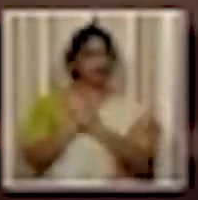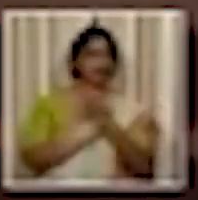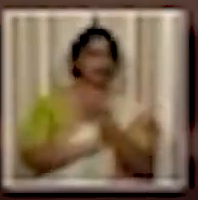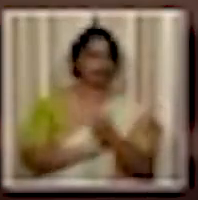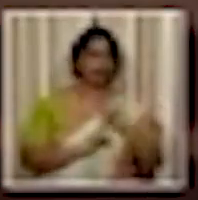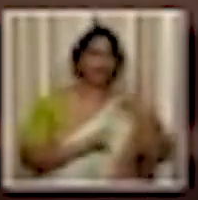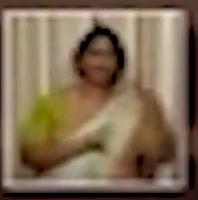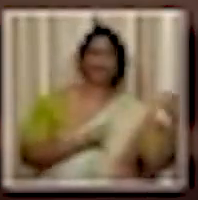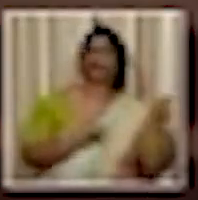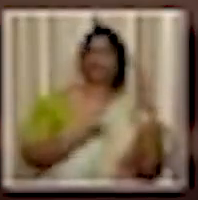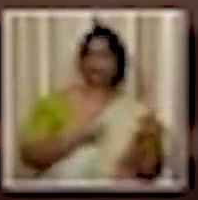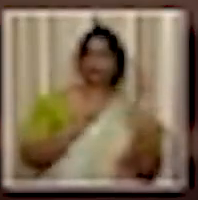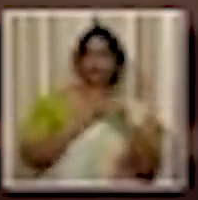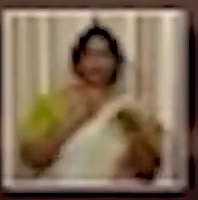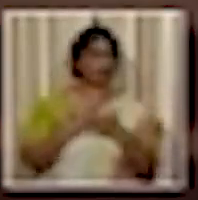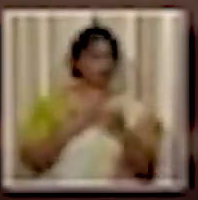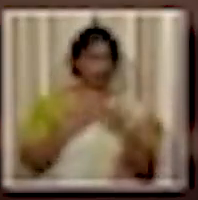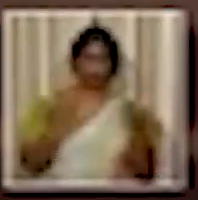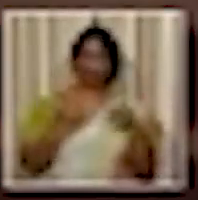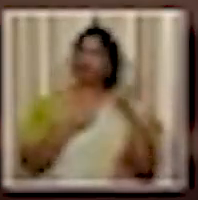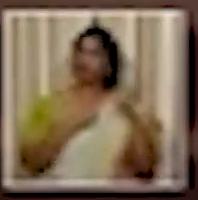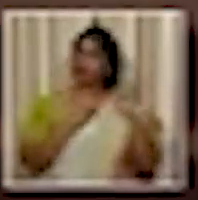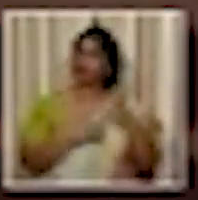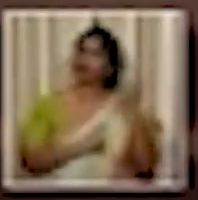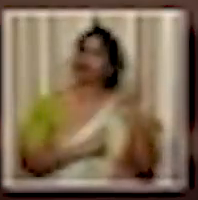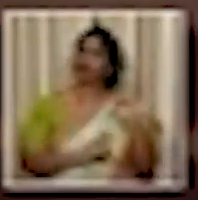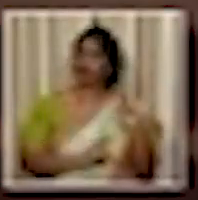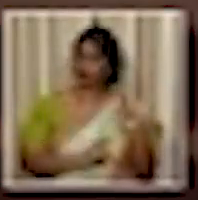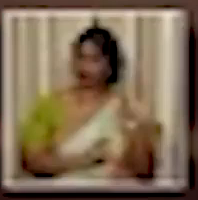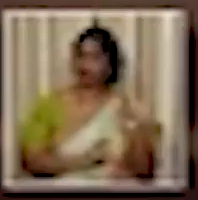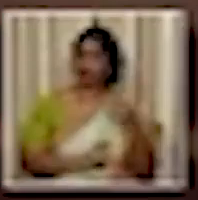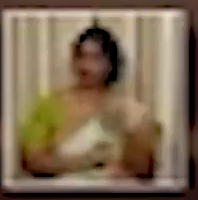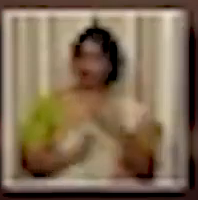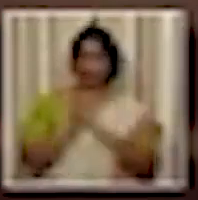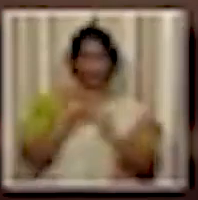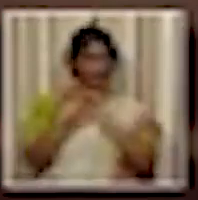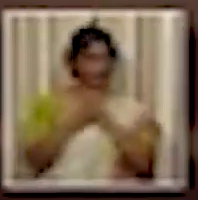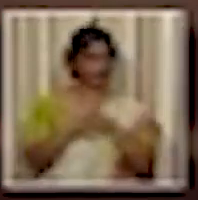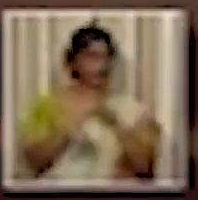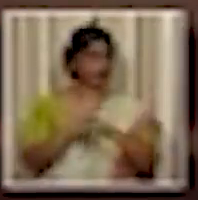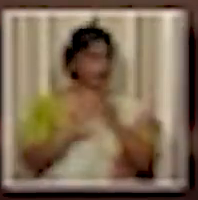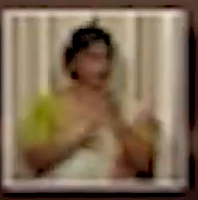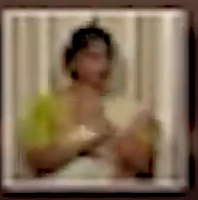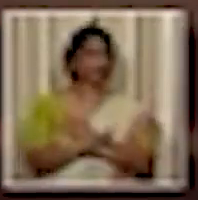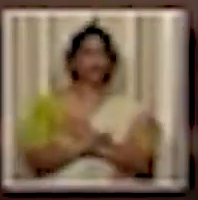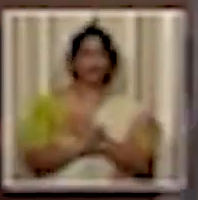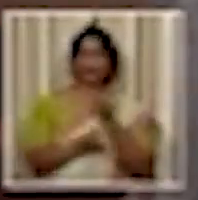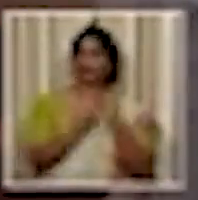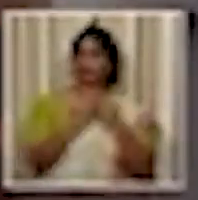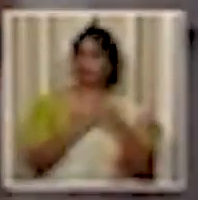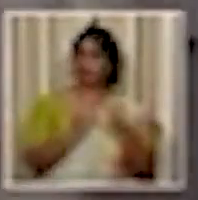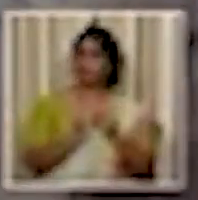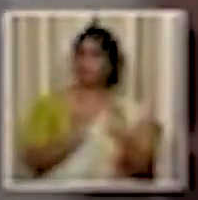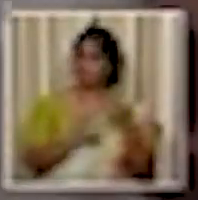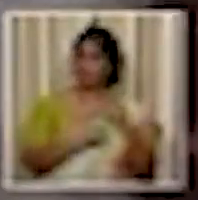තියෙන්නේ වෙනත් දේවල් වලට. මේකේ නිවාස හැදිලා නැහැ. මේ නිසා 2020, ඒ කියන්නේ මම මේ අමාත්‍යංශ බාර ගන්න ඉස්සෙල්ලා පරීක්ෂණයක් ආරම්භ